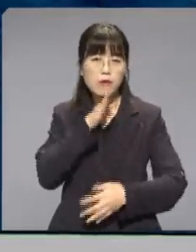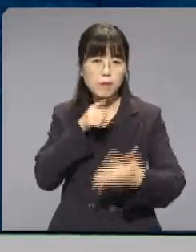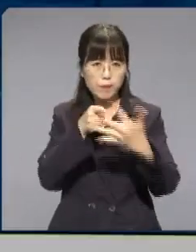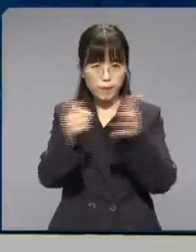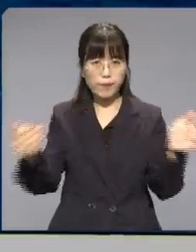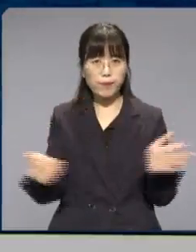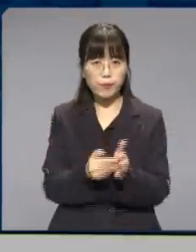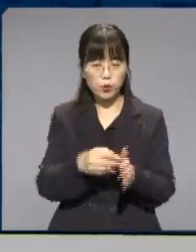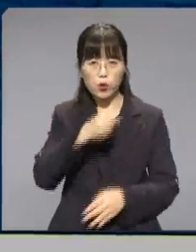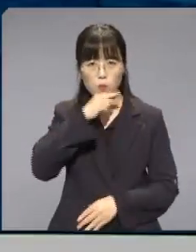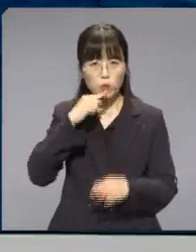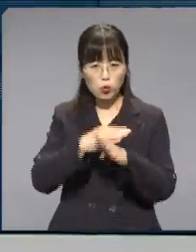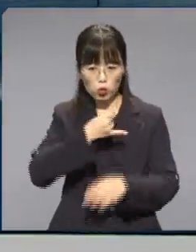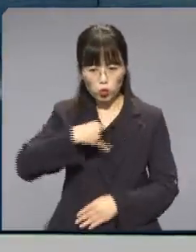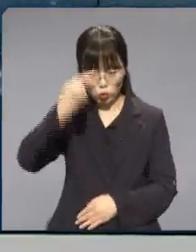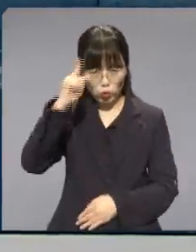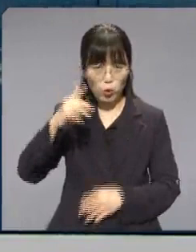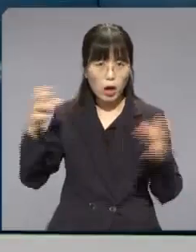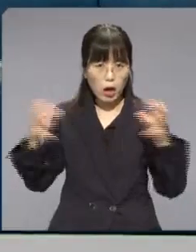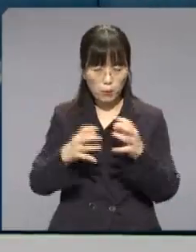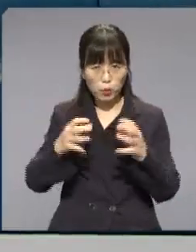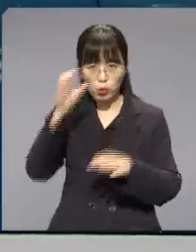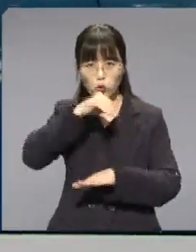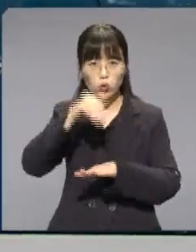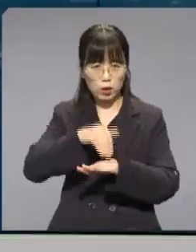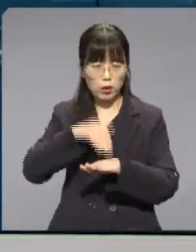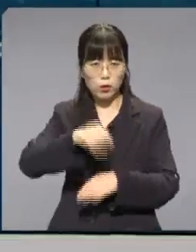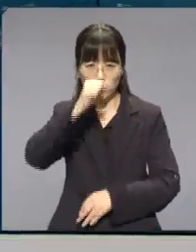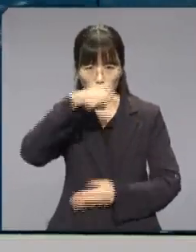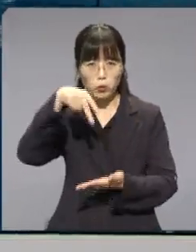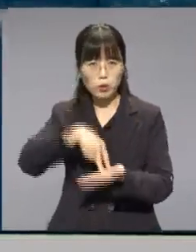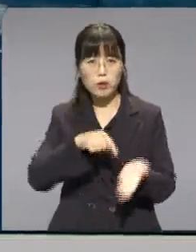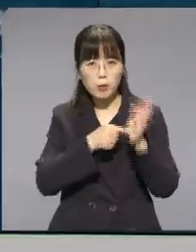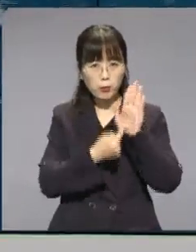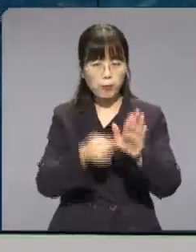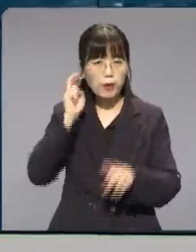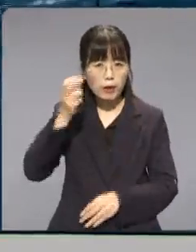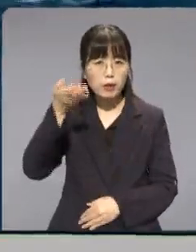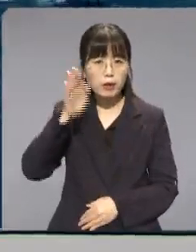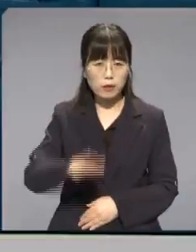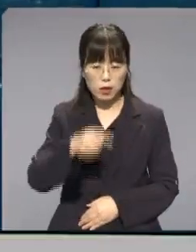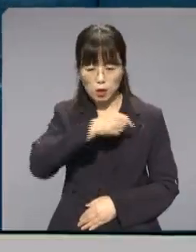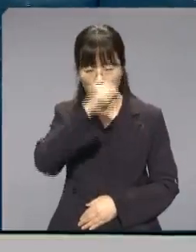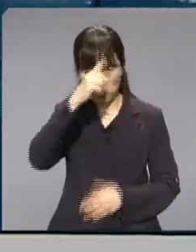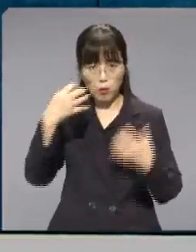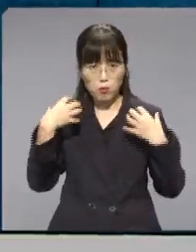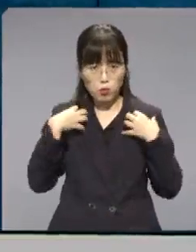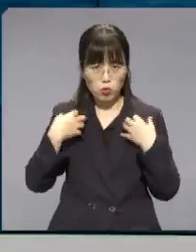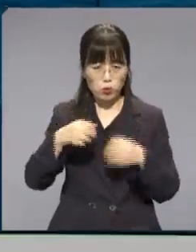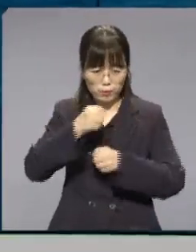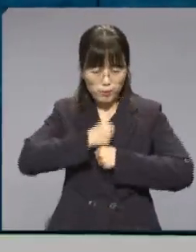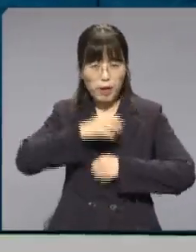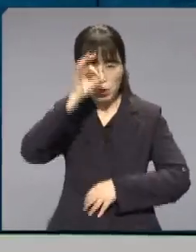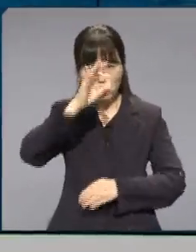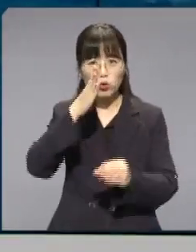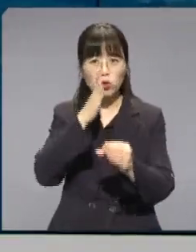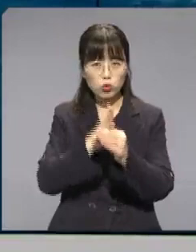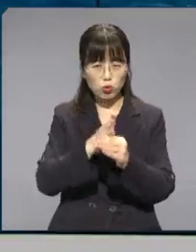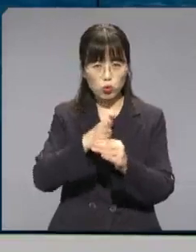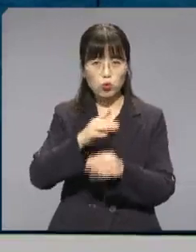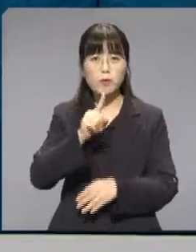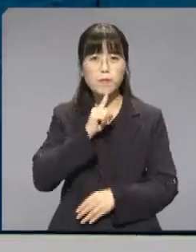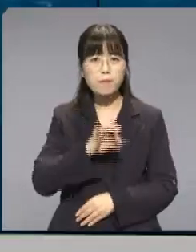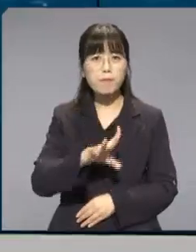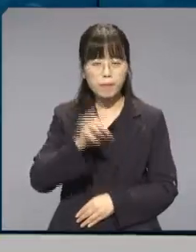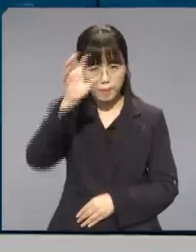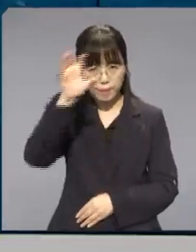드러났습니다. 북중러 합동훈련 제안에도 긍정적인 입장 표명이 예상되는데 정부는 예의주시하겠다는 입장만 반복하고